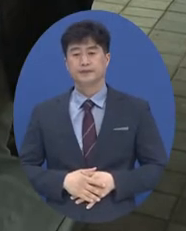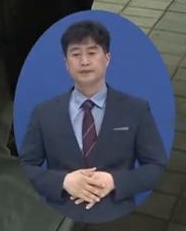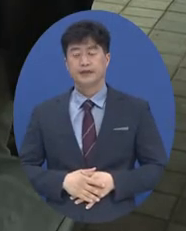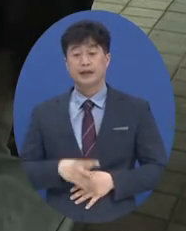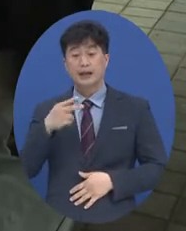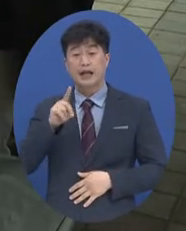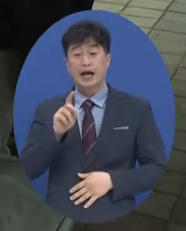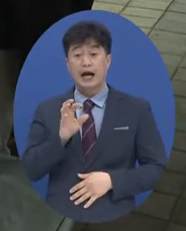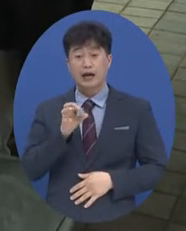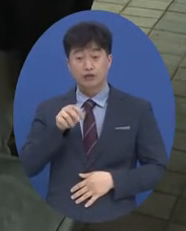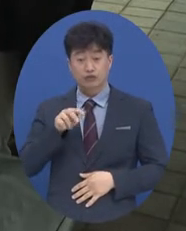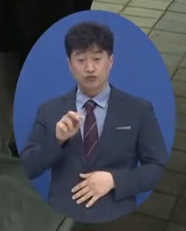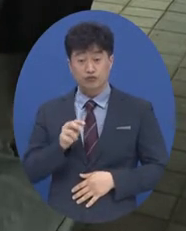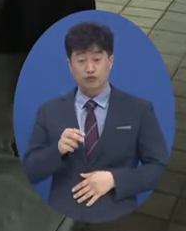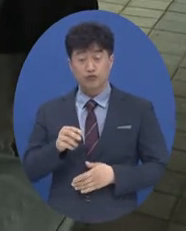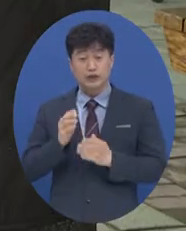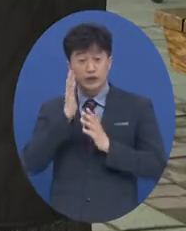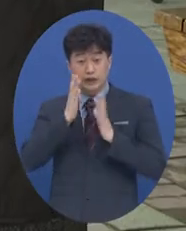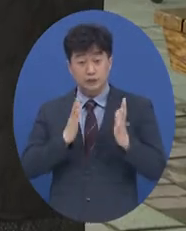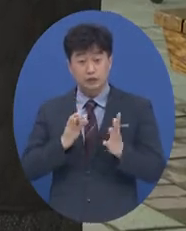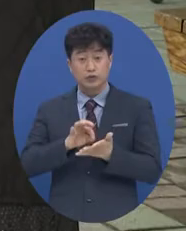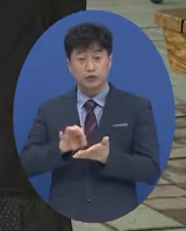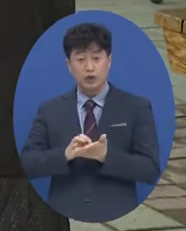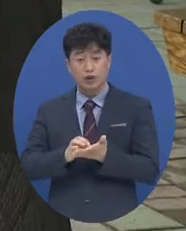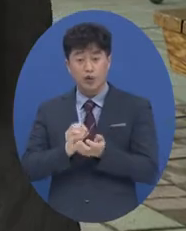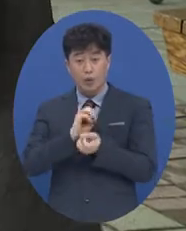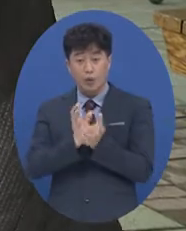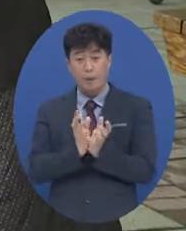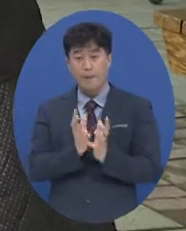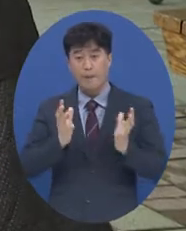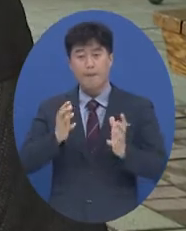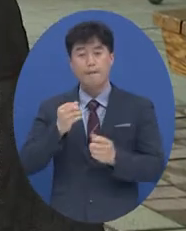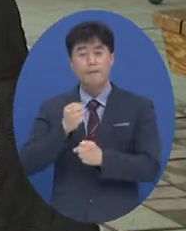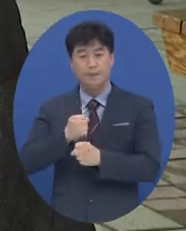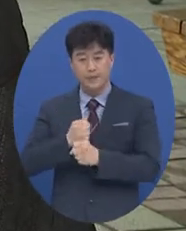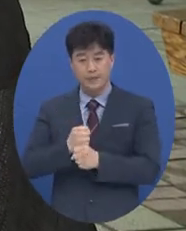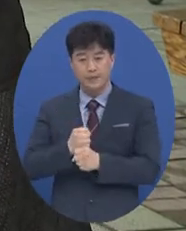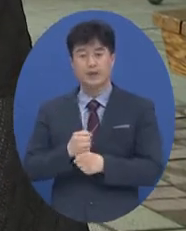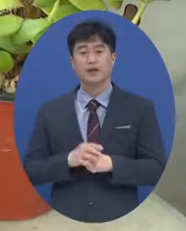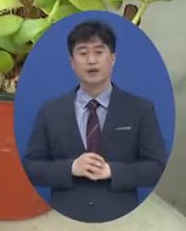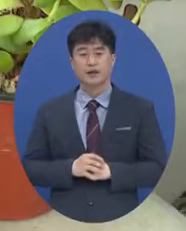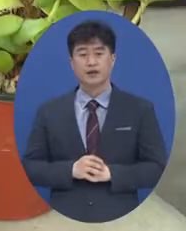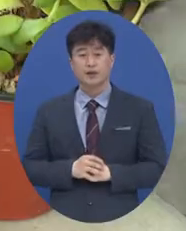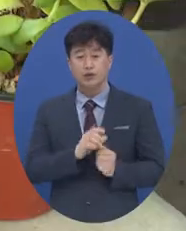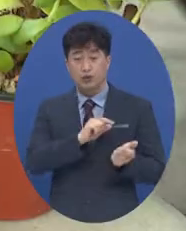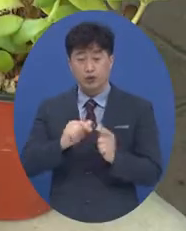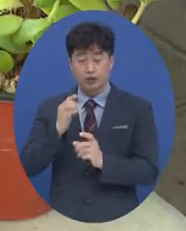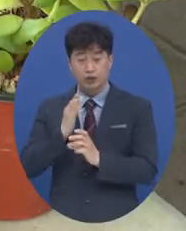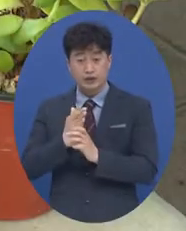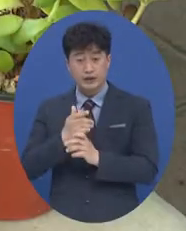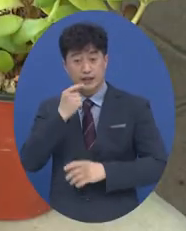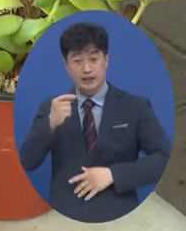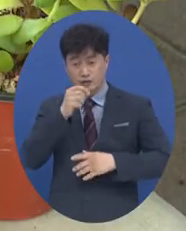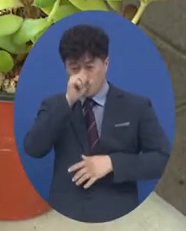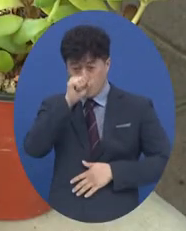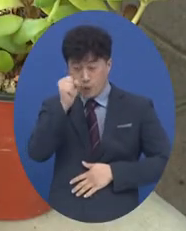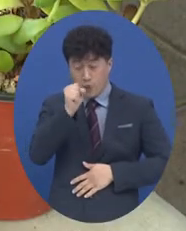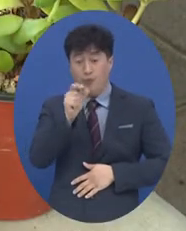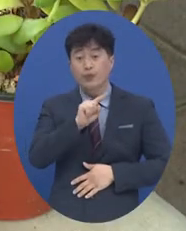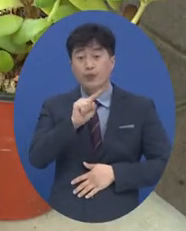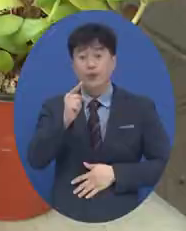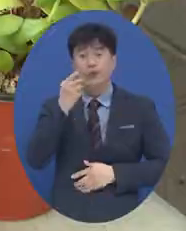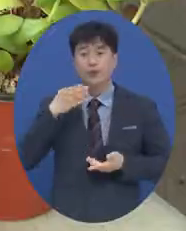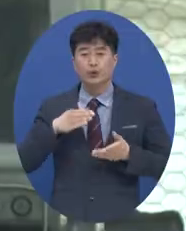다육식물을 이용한 꽃바구니 만들기 아 창입니다 갖가지 자체를 뽐내는 다 욕심을 중에서도 인기가 좋은건 경기도가